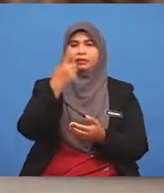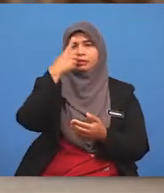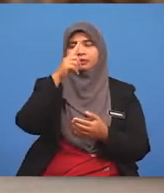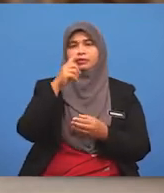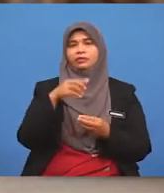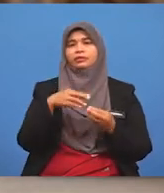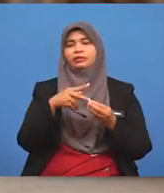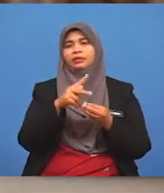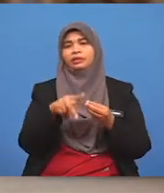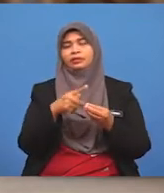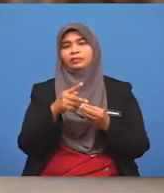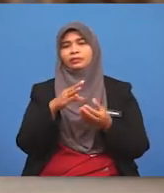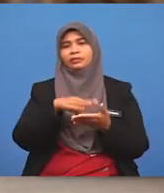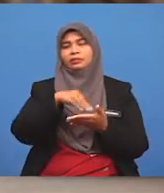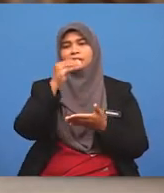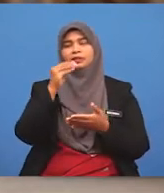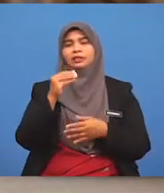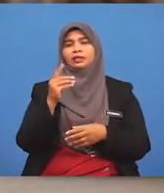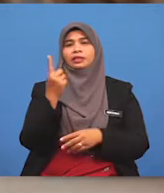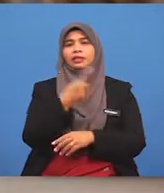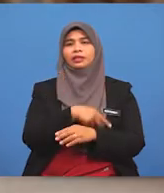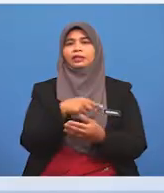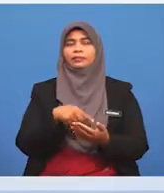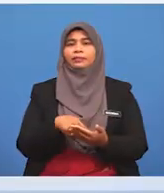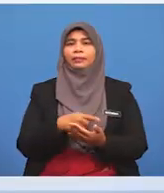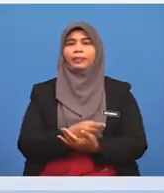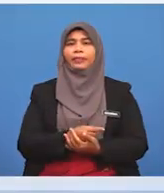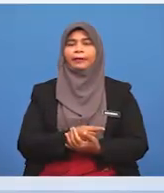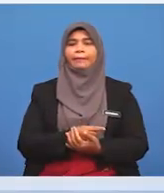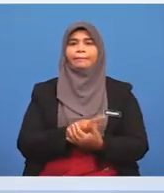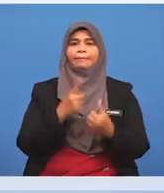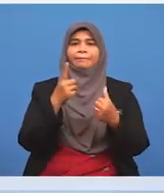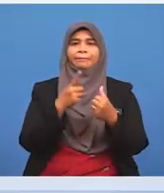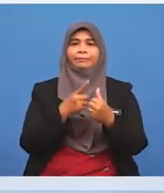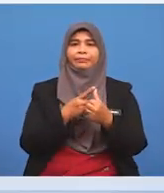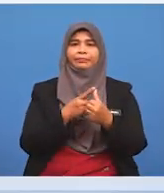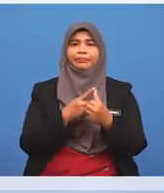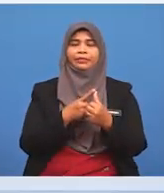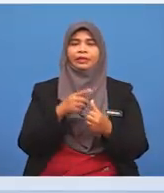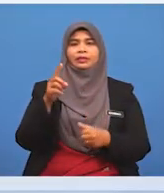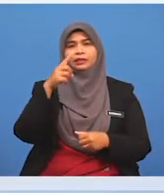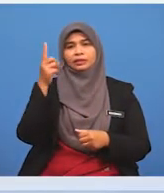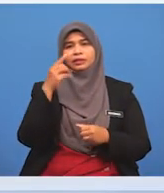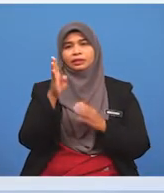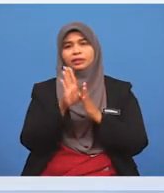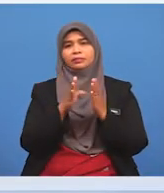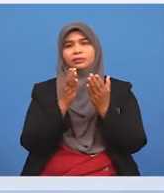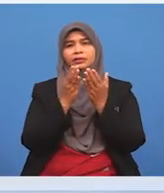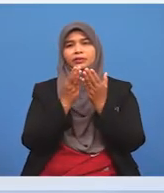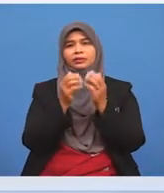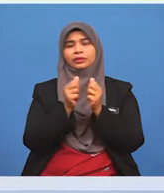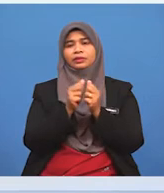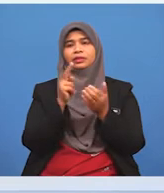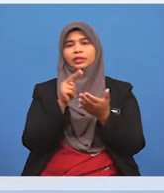Untuk kesimpulan pembelajaran kita pada hari ini, yang pertama ialah sentiasa bersyukur